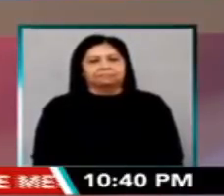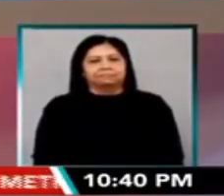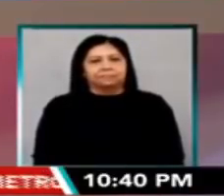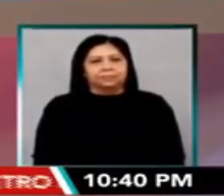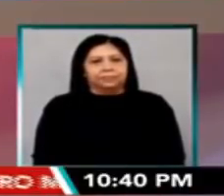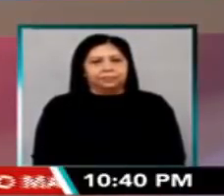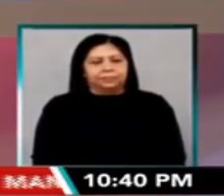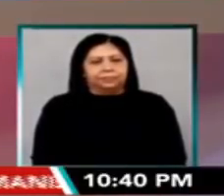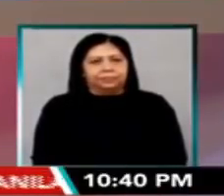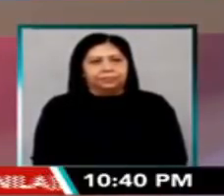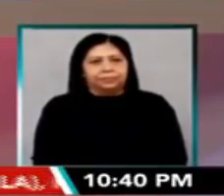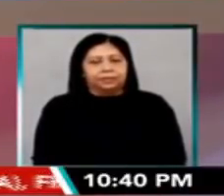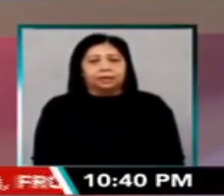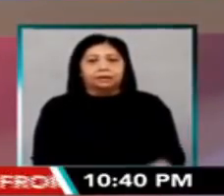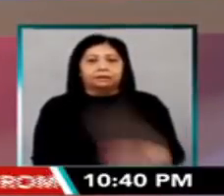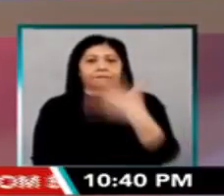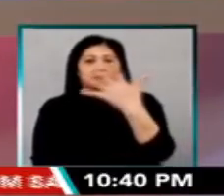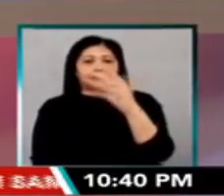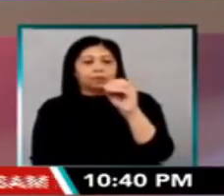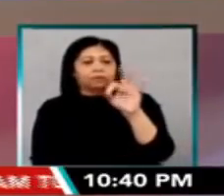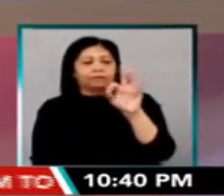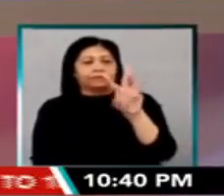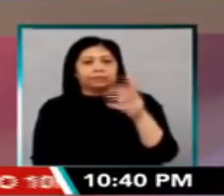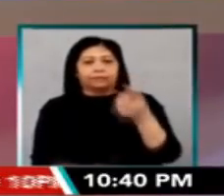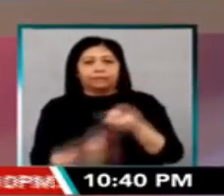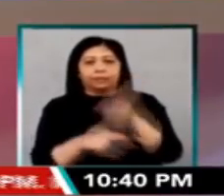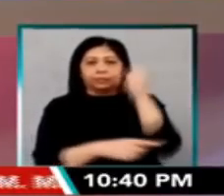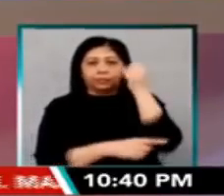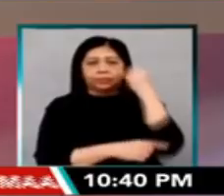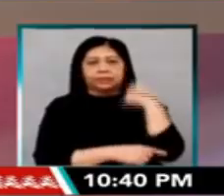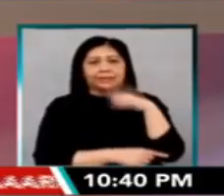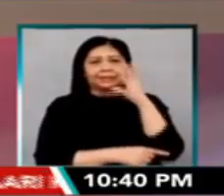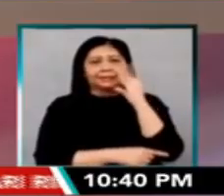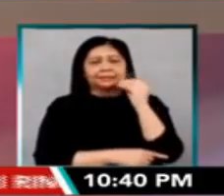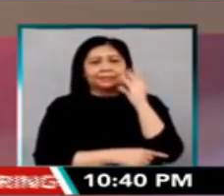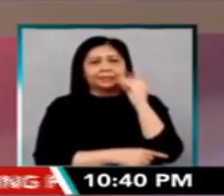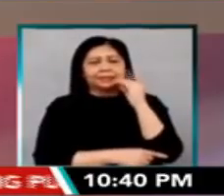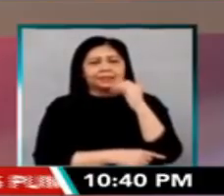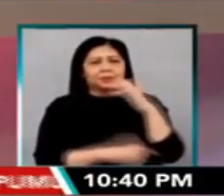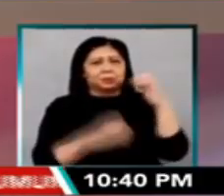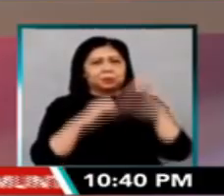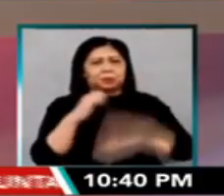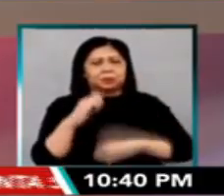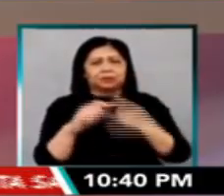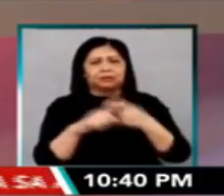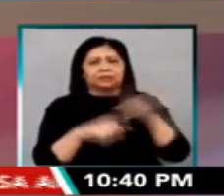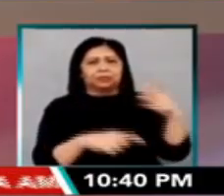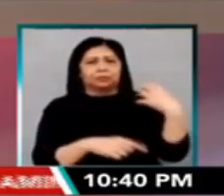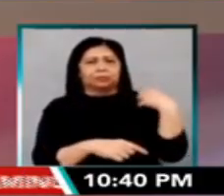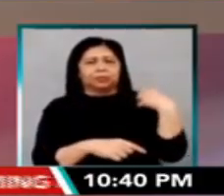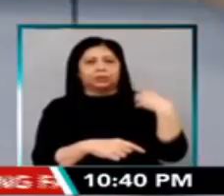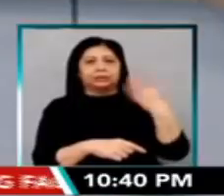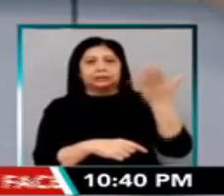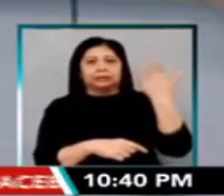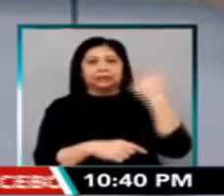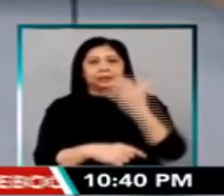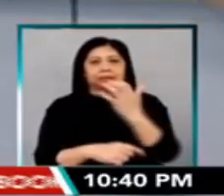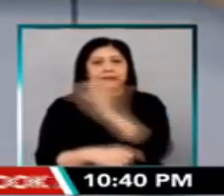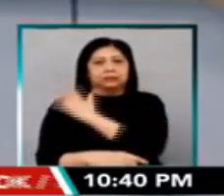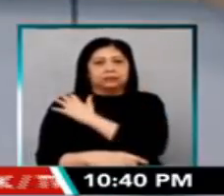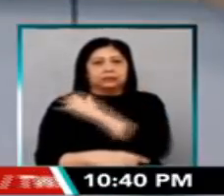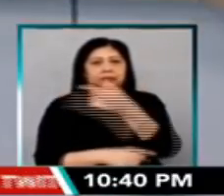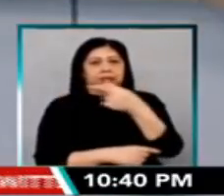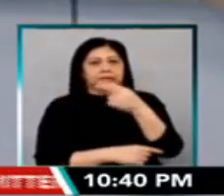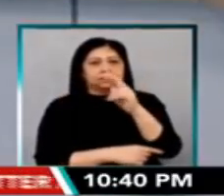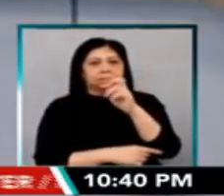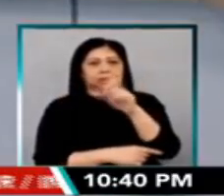Limang OFW sa Saudi Arabia ang nakaranas ng pangmamalupit mula sa kanilang among dating general. At pinagbabalot